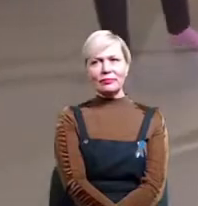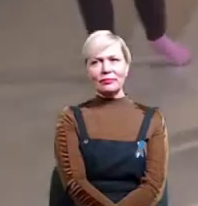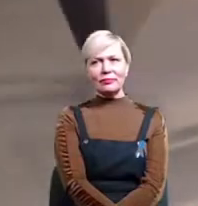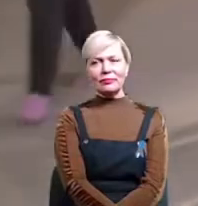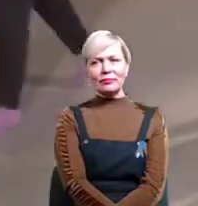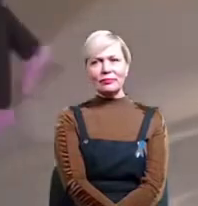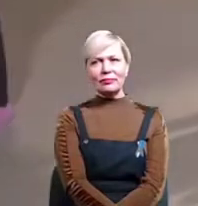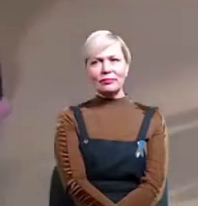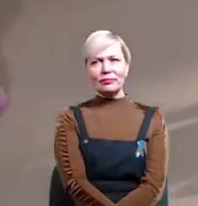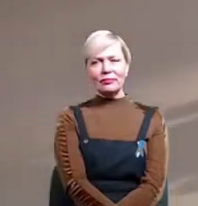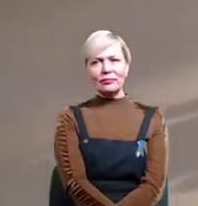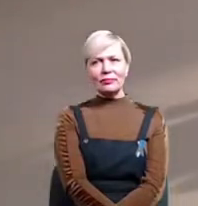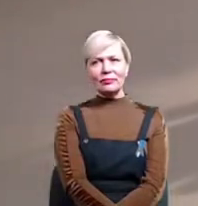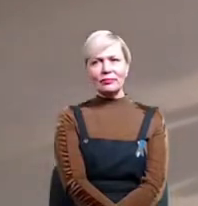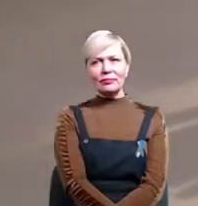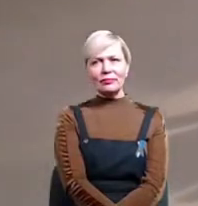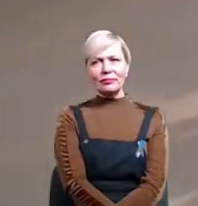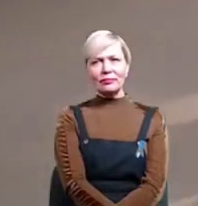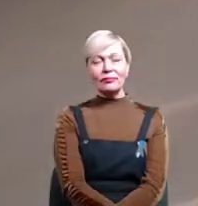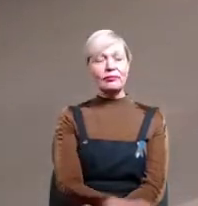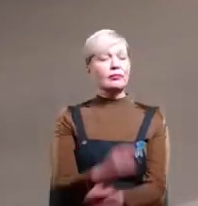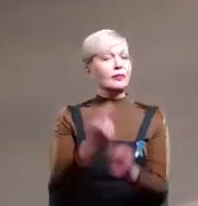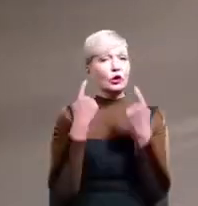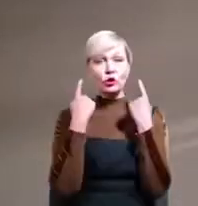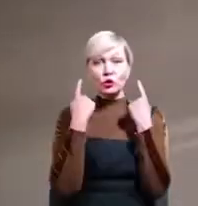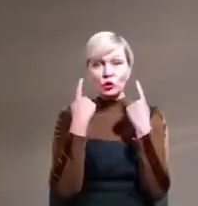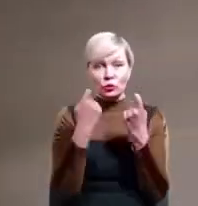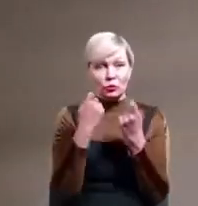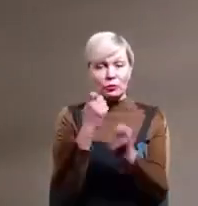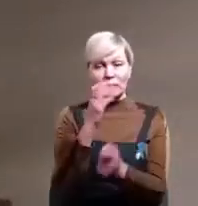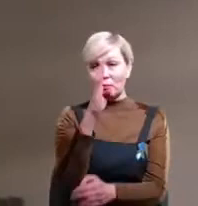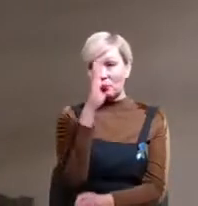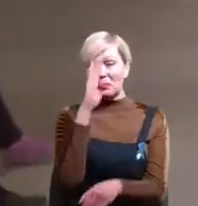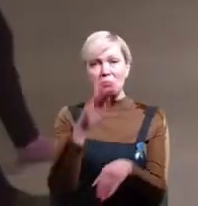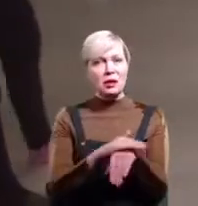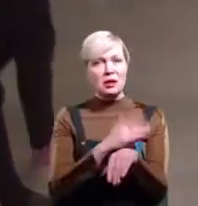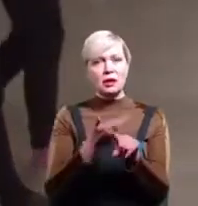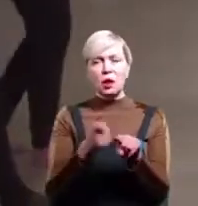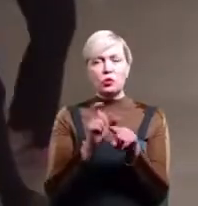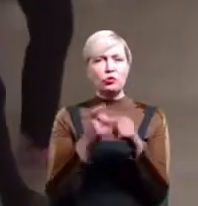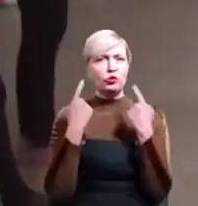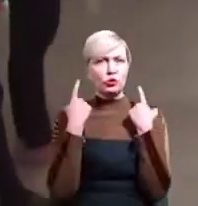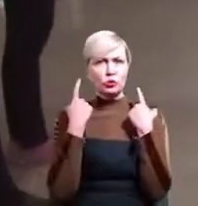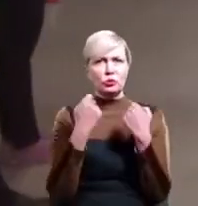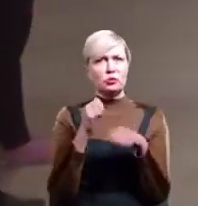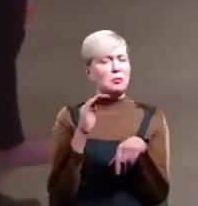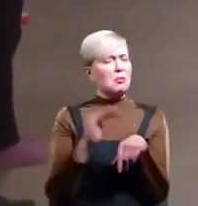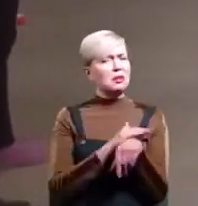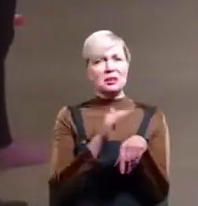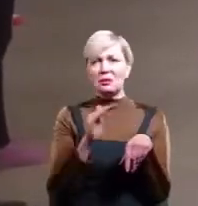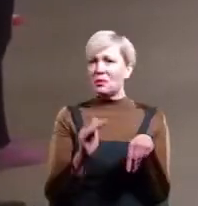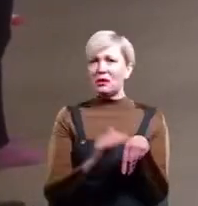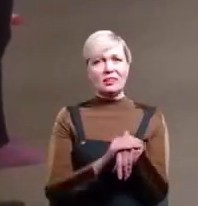Раз, раз, раз. Есть. А, супер, парни, молодцы, очень круто. Молодцы, молодцы.